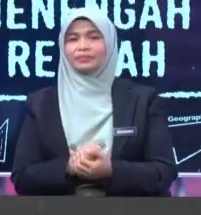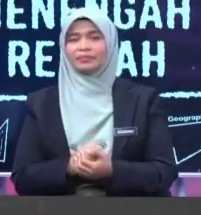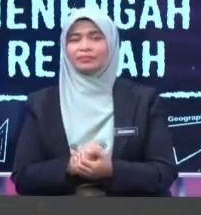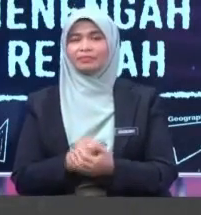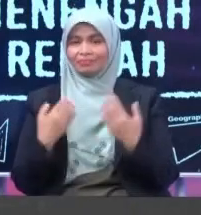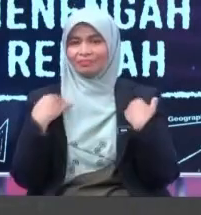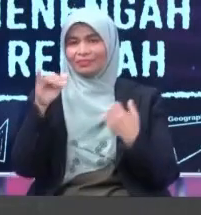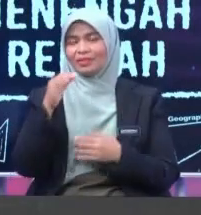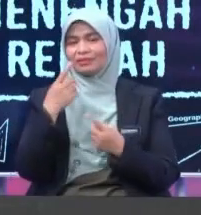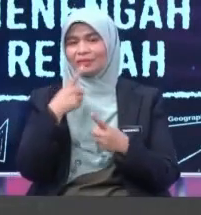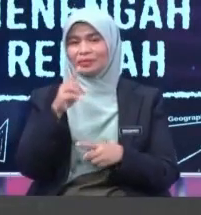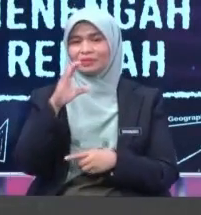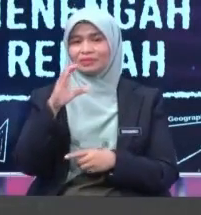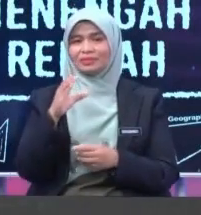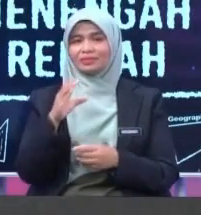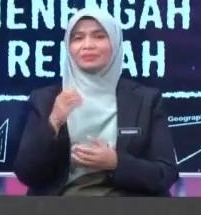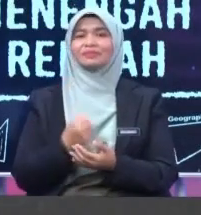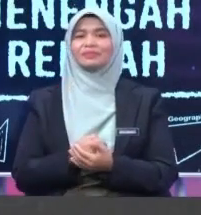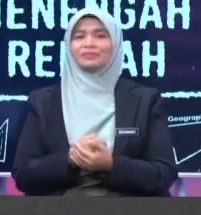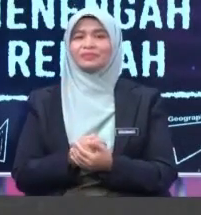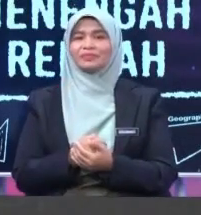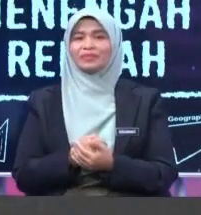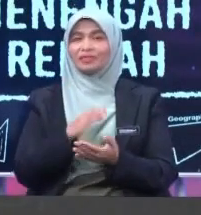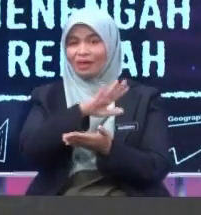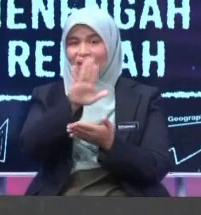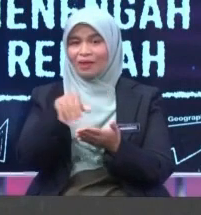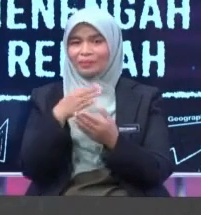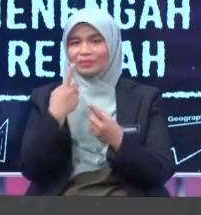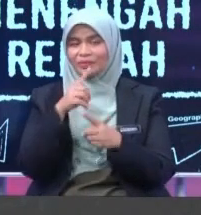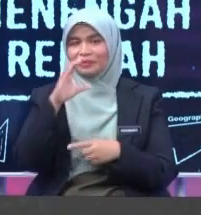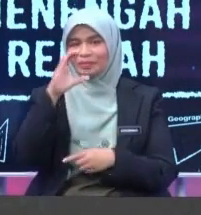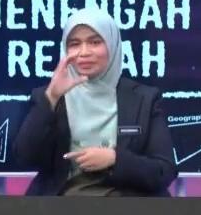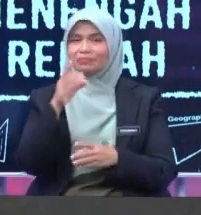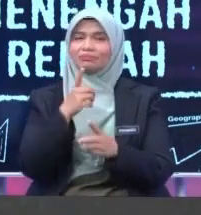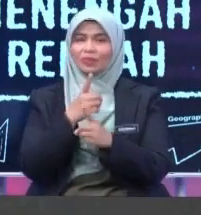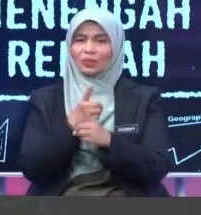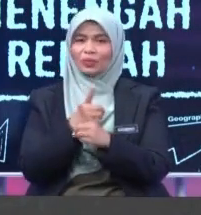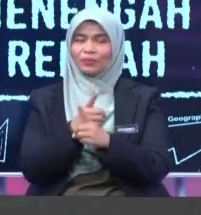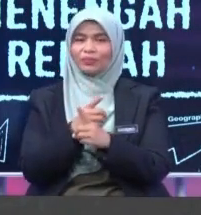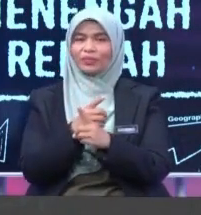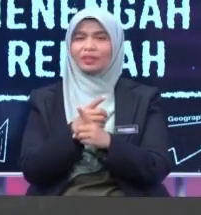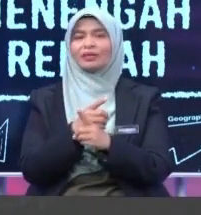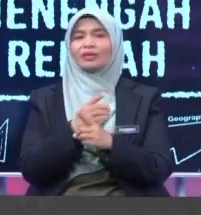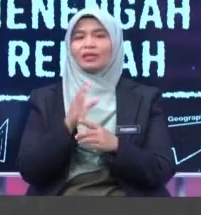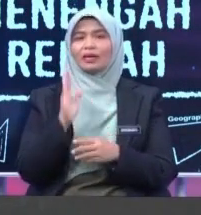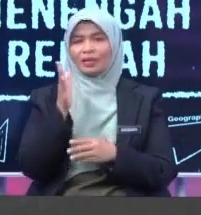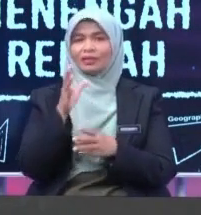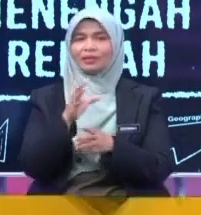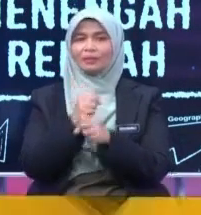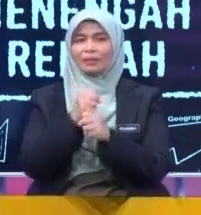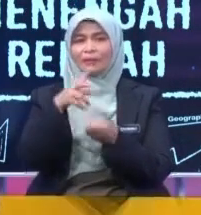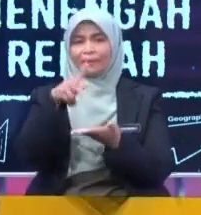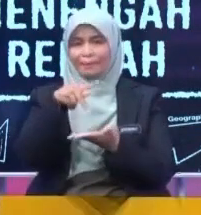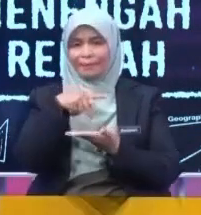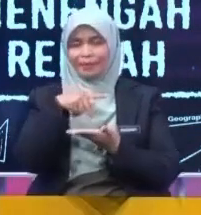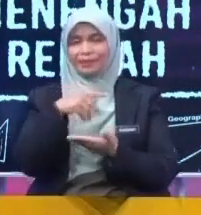C. Semua jawab C. Okay, kita tengok. Okay, betul jawapannya adalah C. Ganjaran adalah pahala.